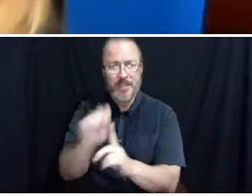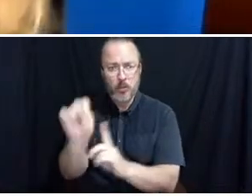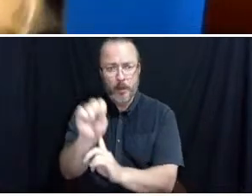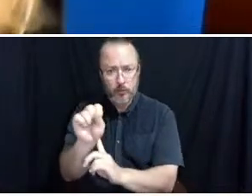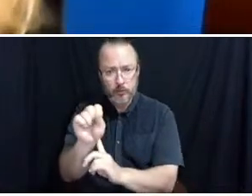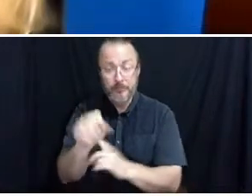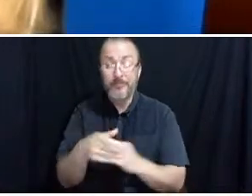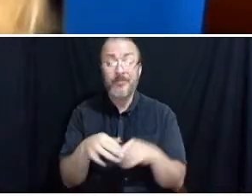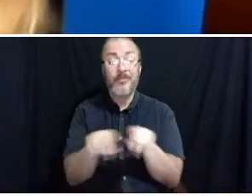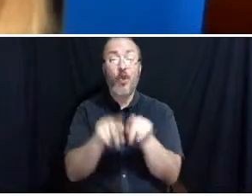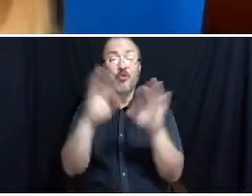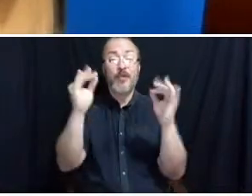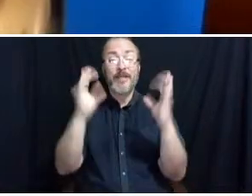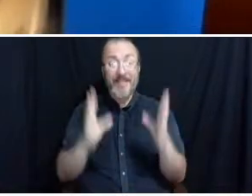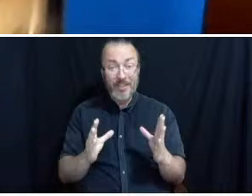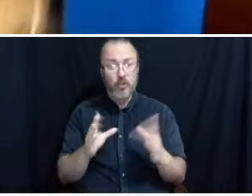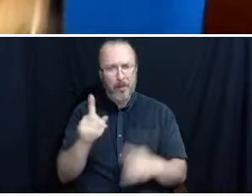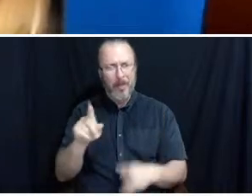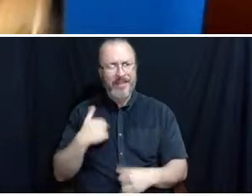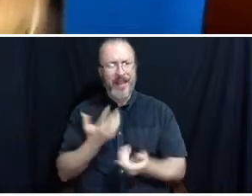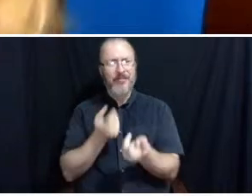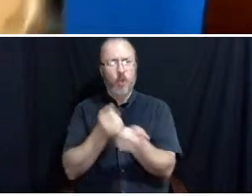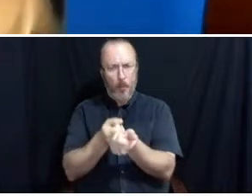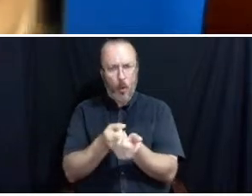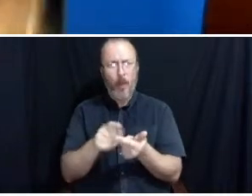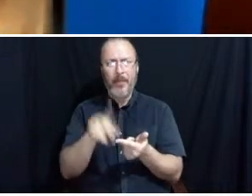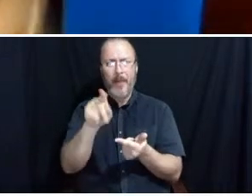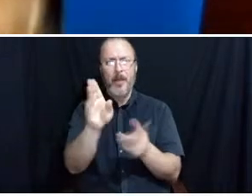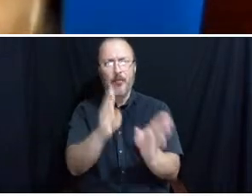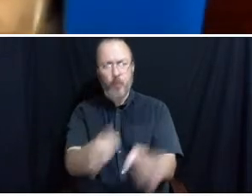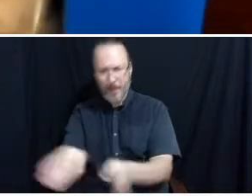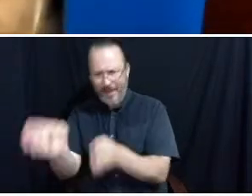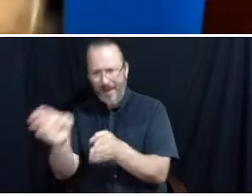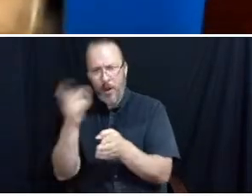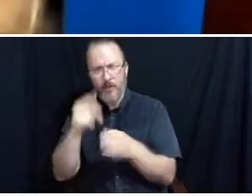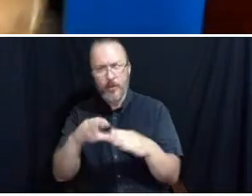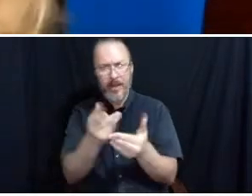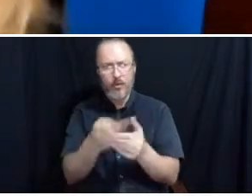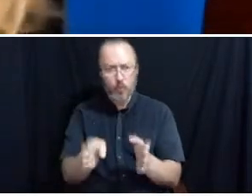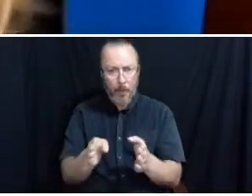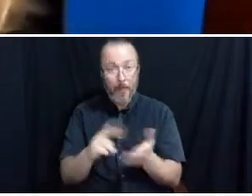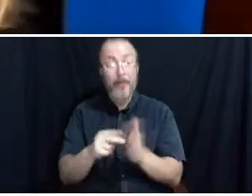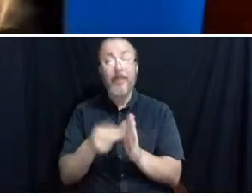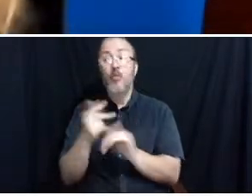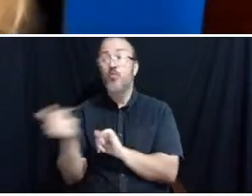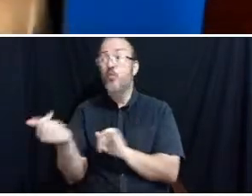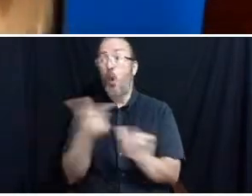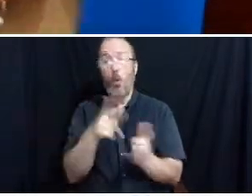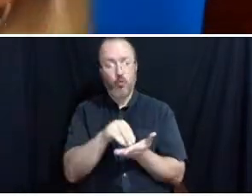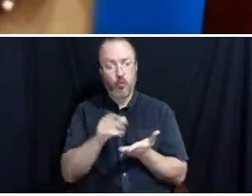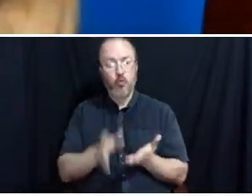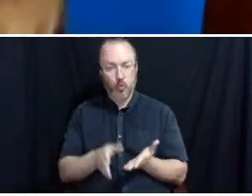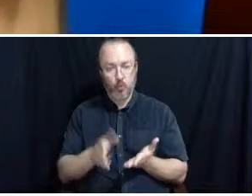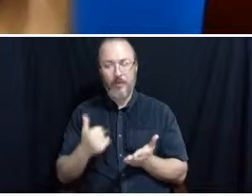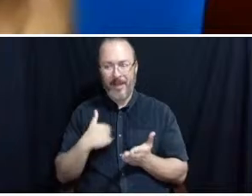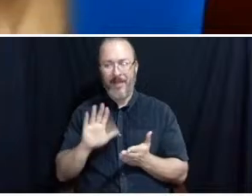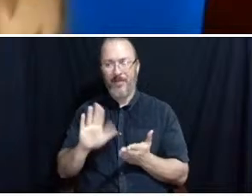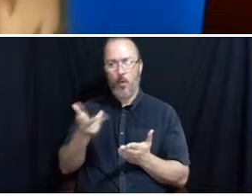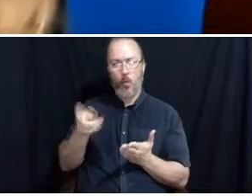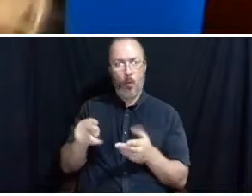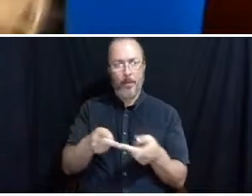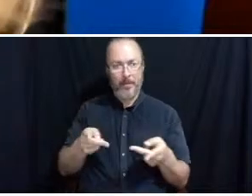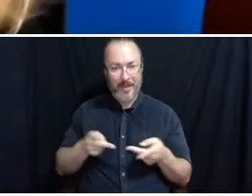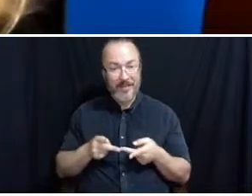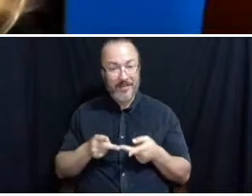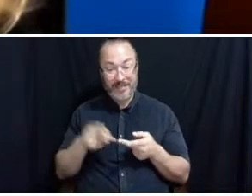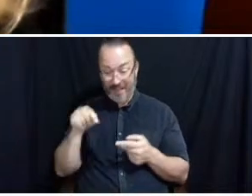Les enseignants doivent être soutenus et doivent être prêts à créer des salles de classe où tous les apprenants ont leur place pendant